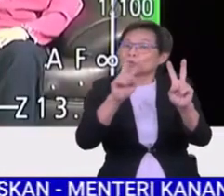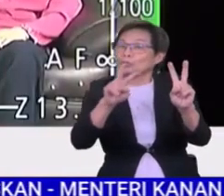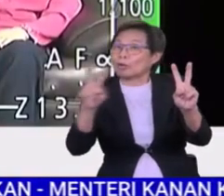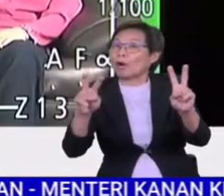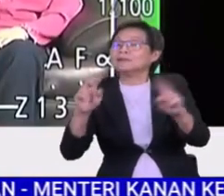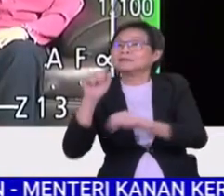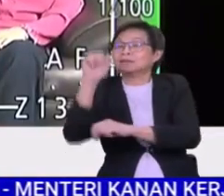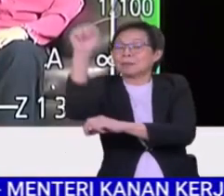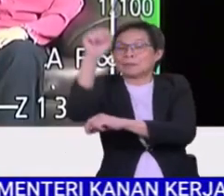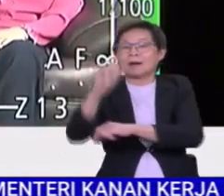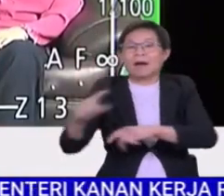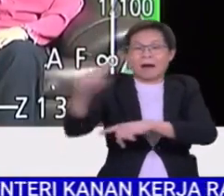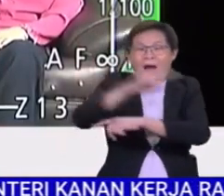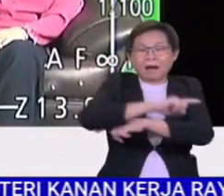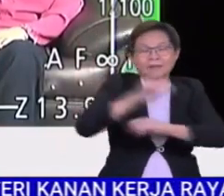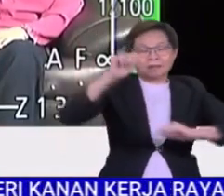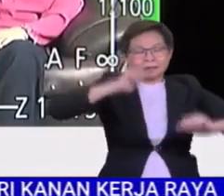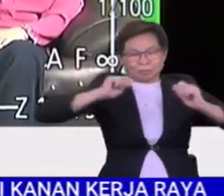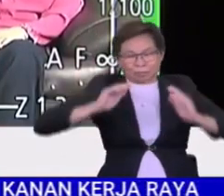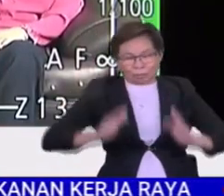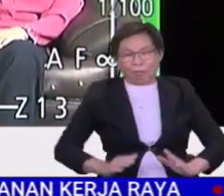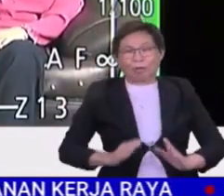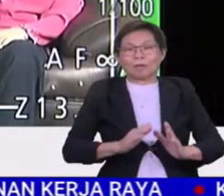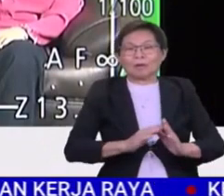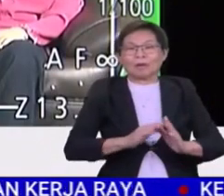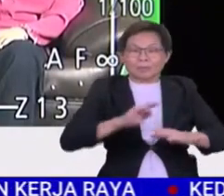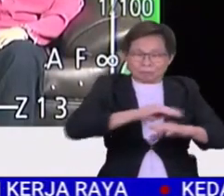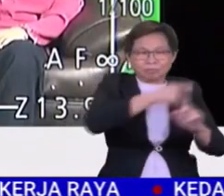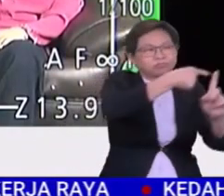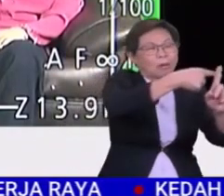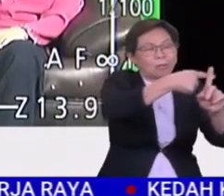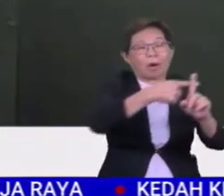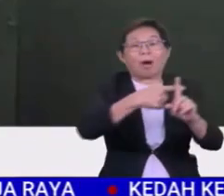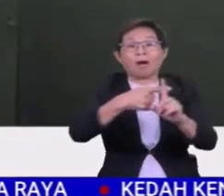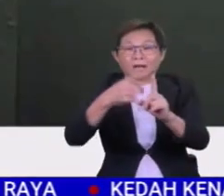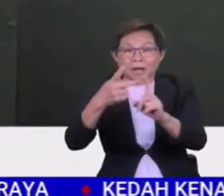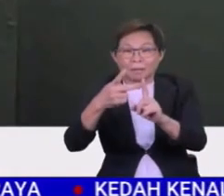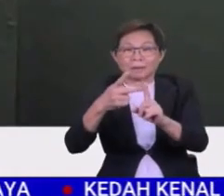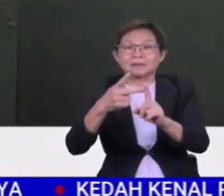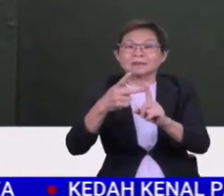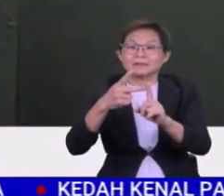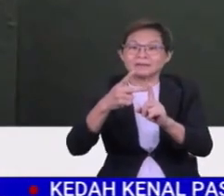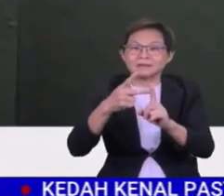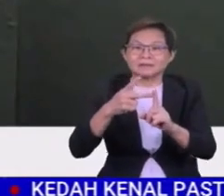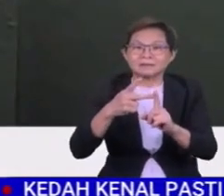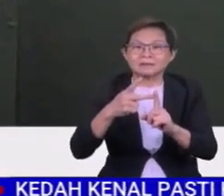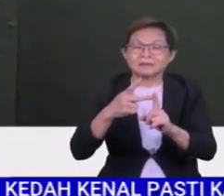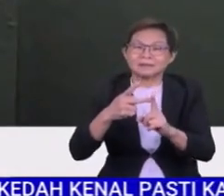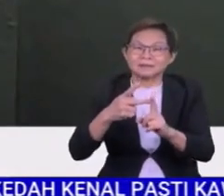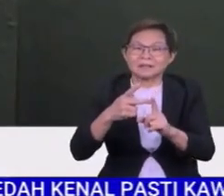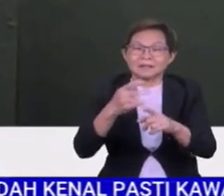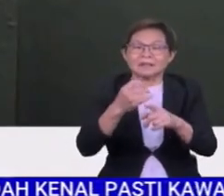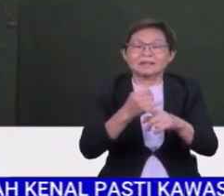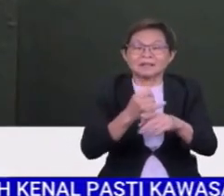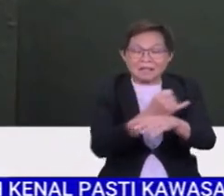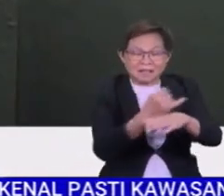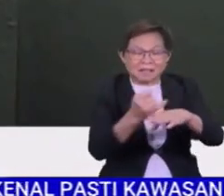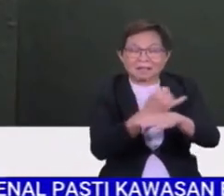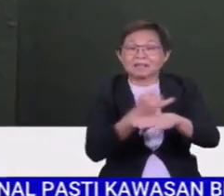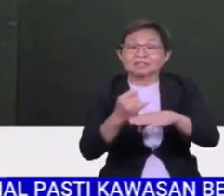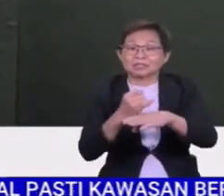hari seniman negara memberi impak kepada penggiat industri seni kreatif saya percaya hari seniman ini